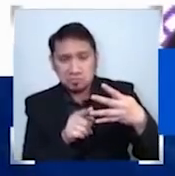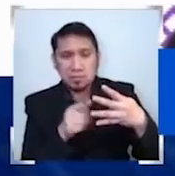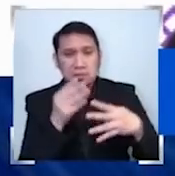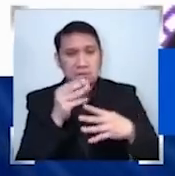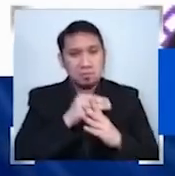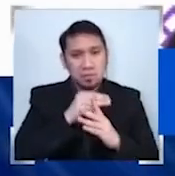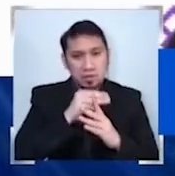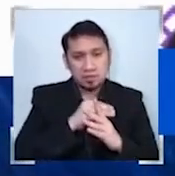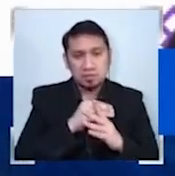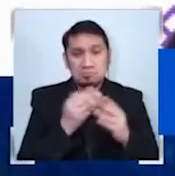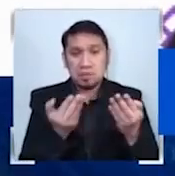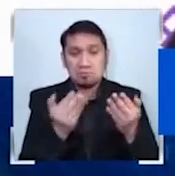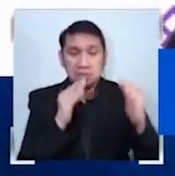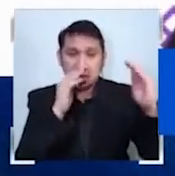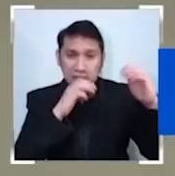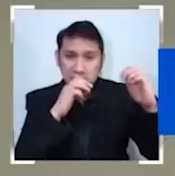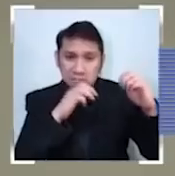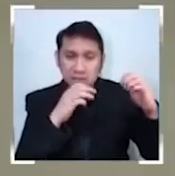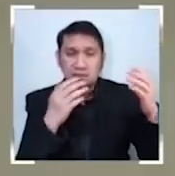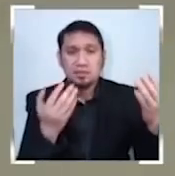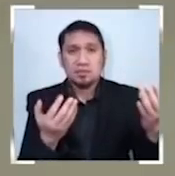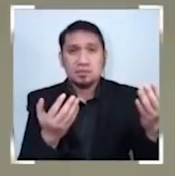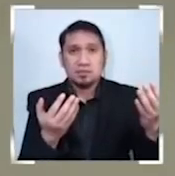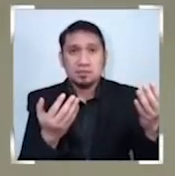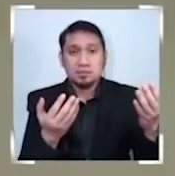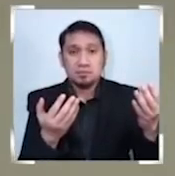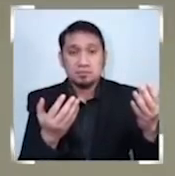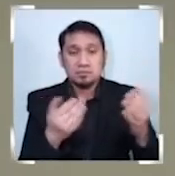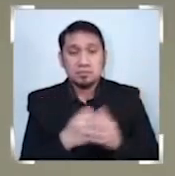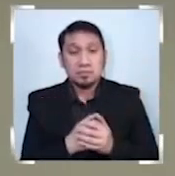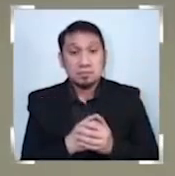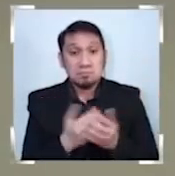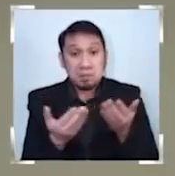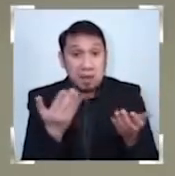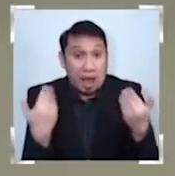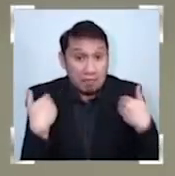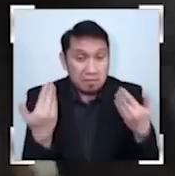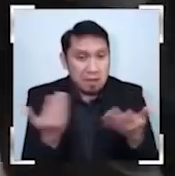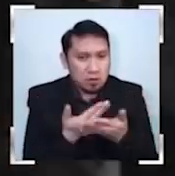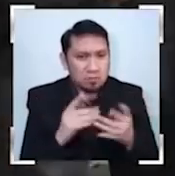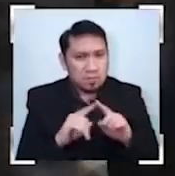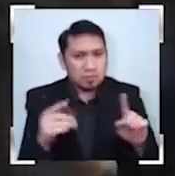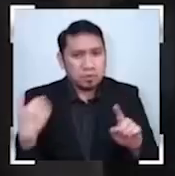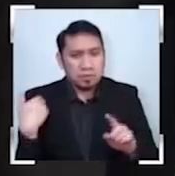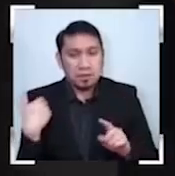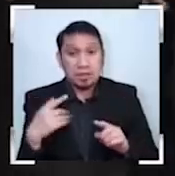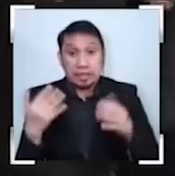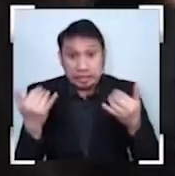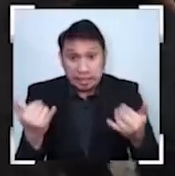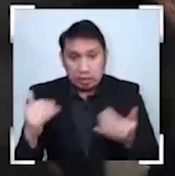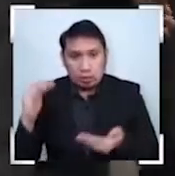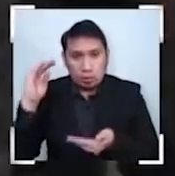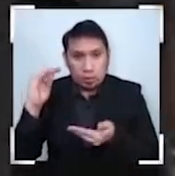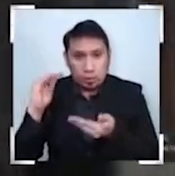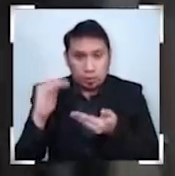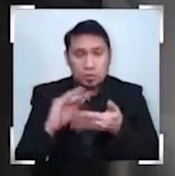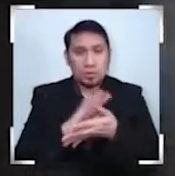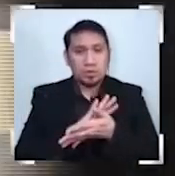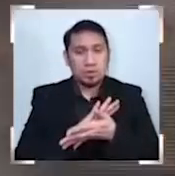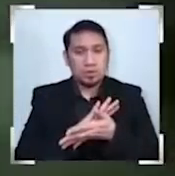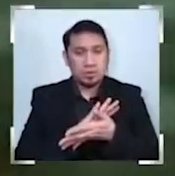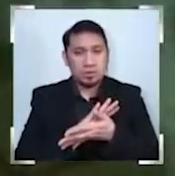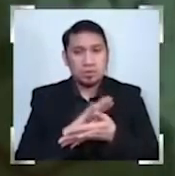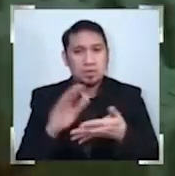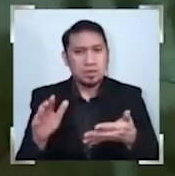way unless there's a new variant. Pero kasabay ng pagkaunti ng COVID cases, bumababa na rin ang bilang ng mga